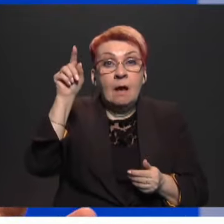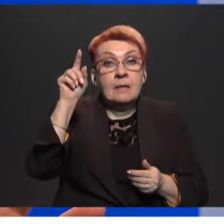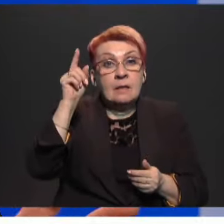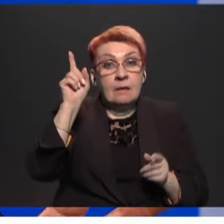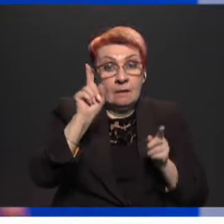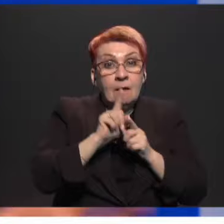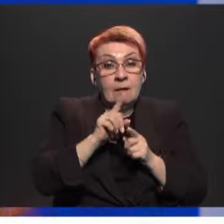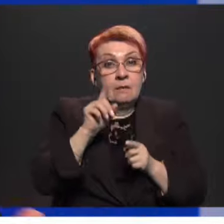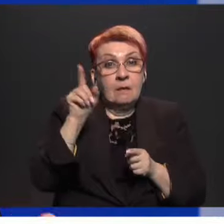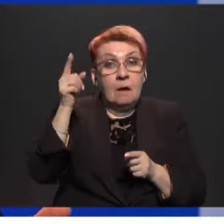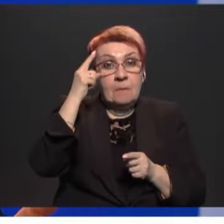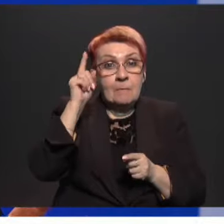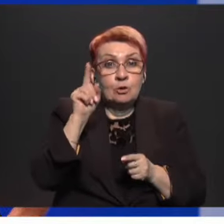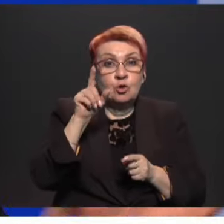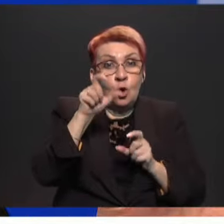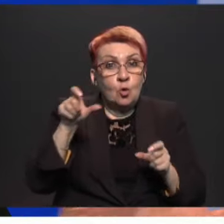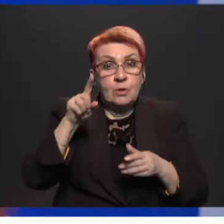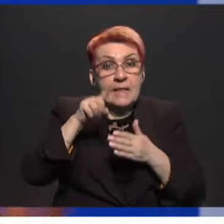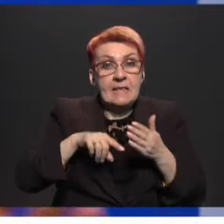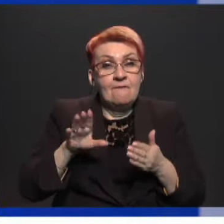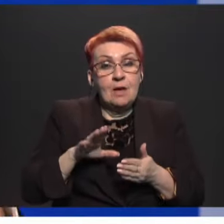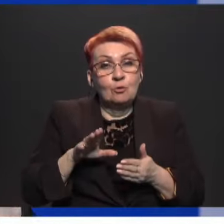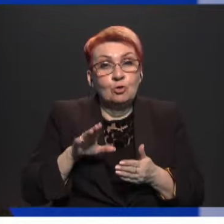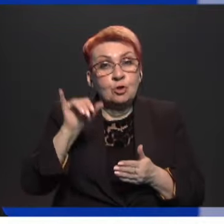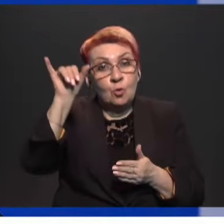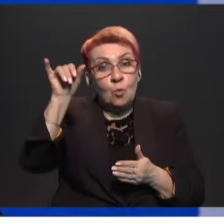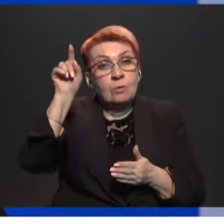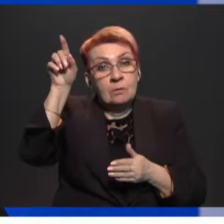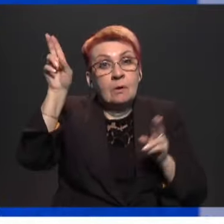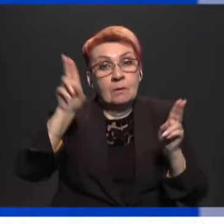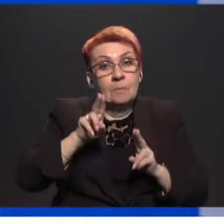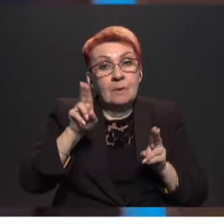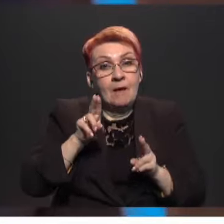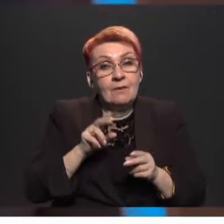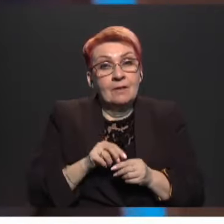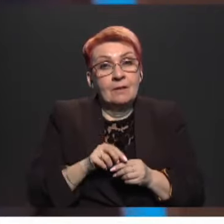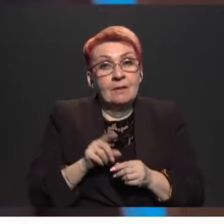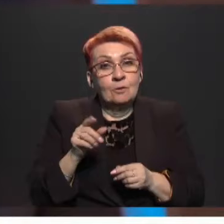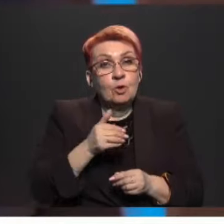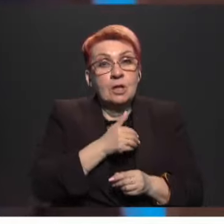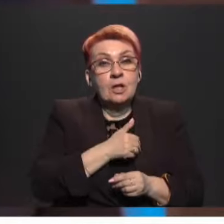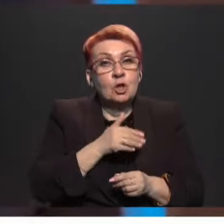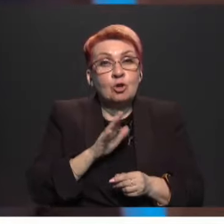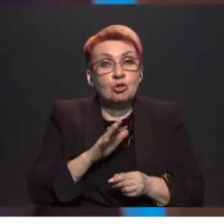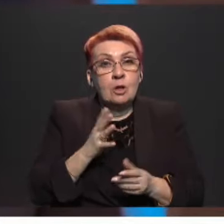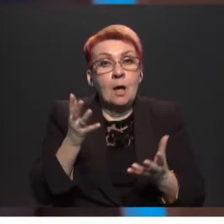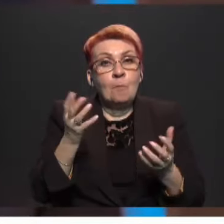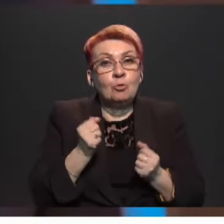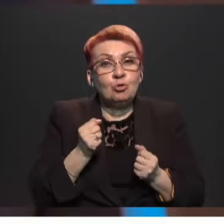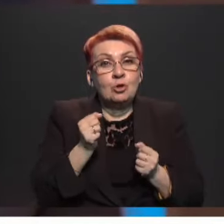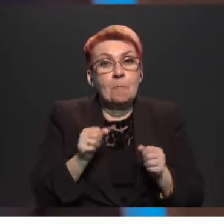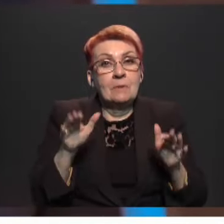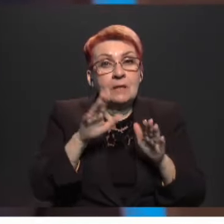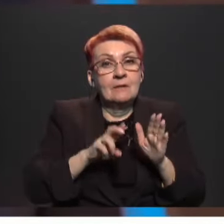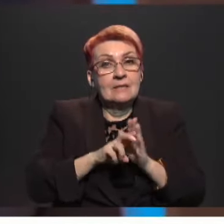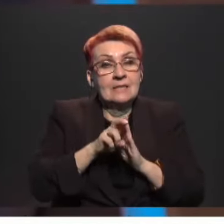люди неверующие, которые вместе соединились, не желая получить благословение церкви.